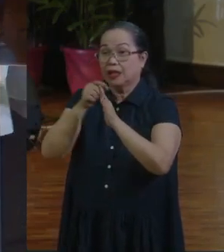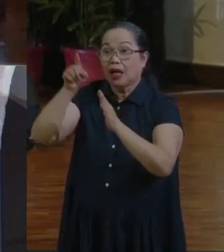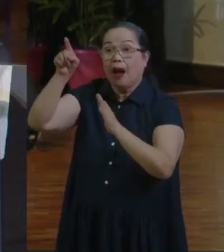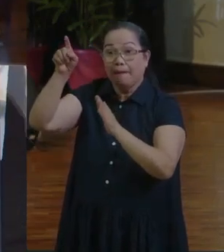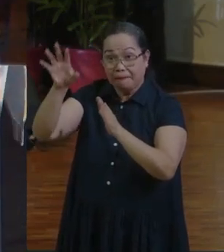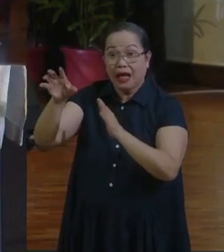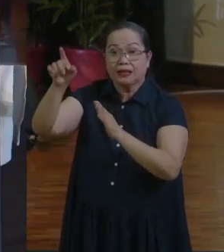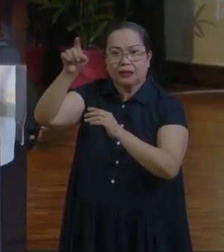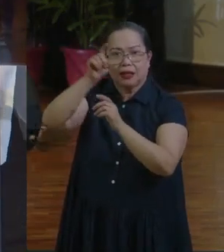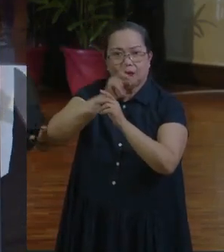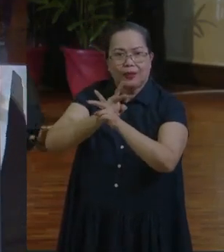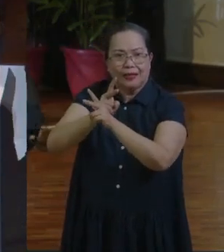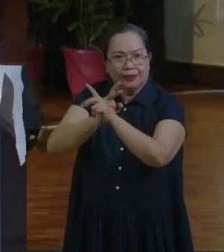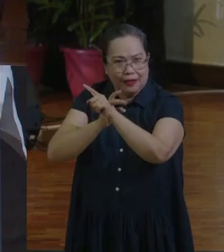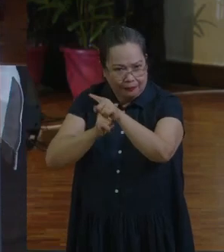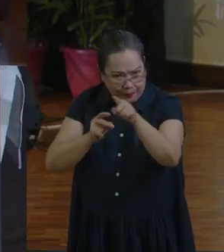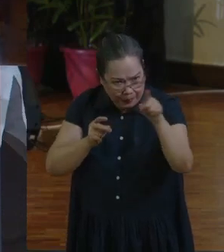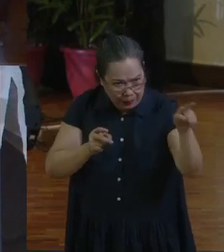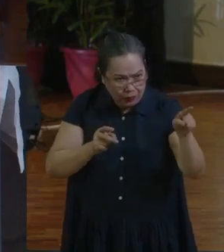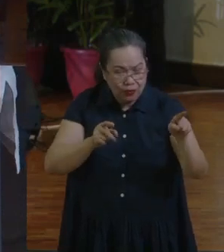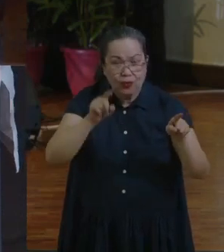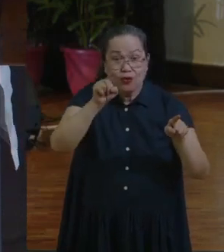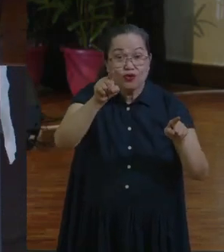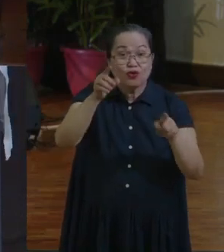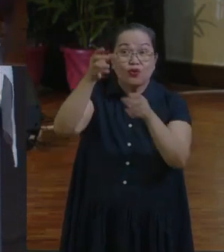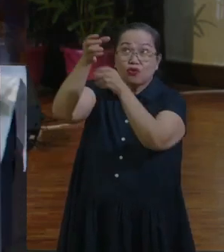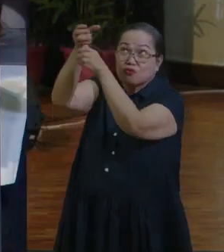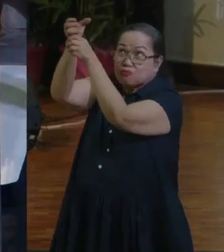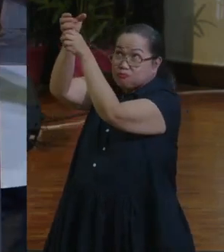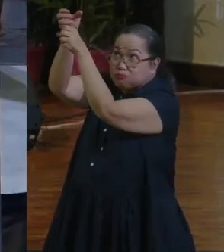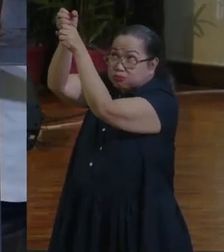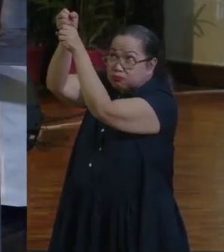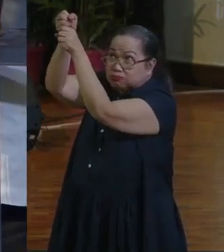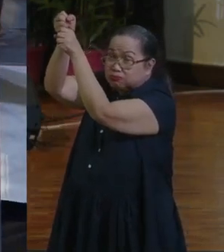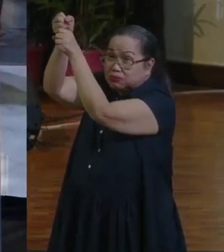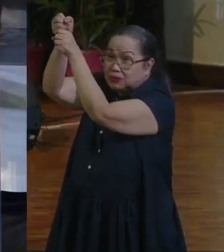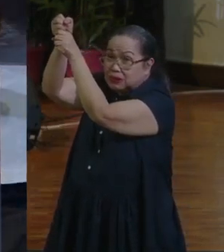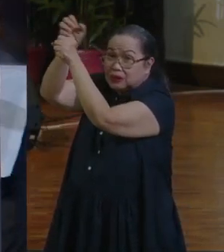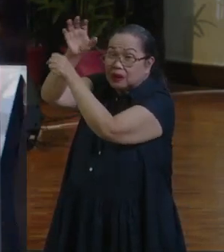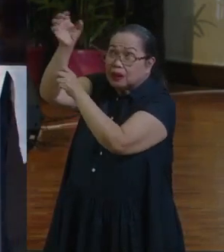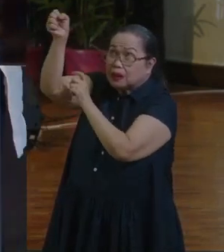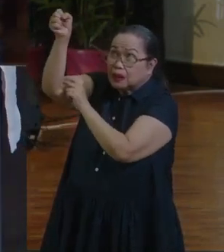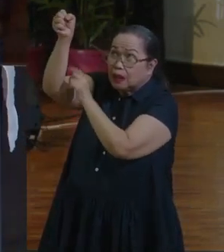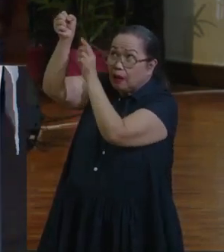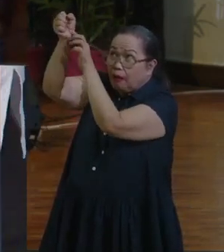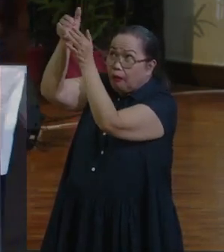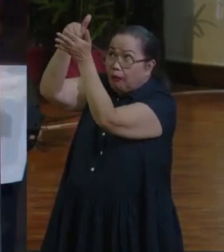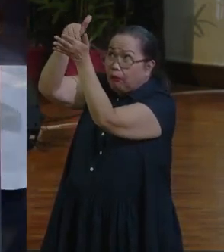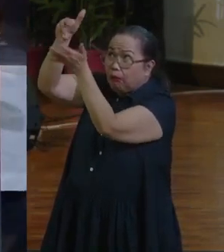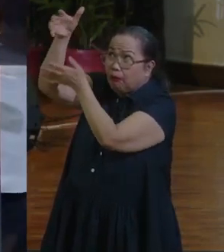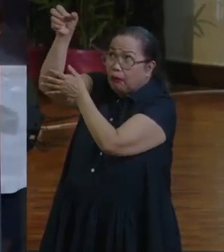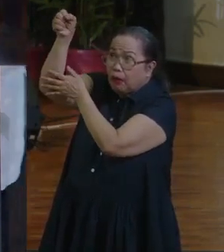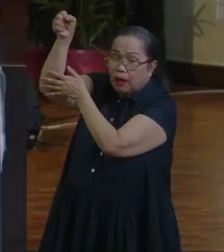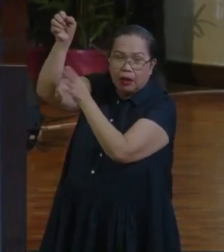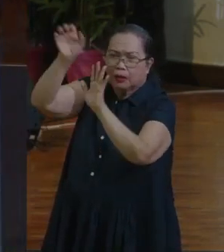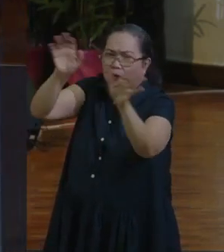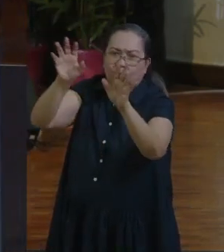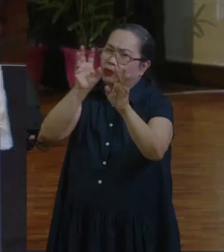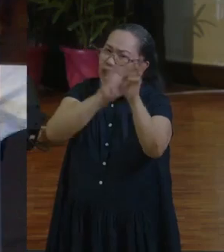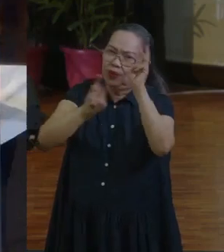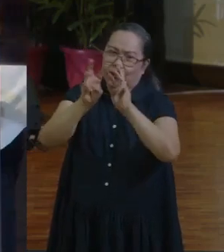keep you. So kumapit kayo sa Kanya, at kung marupok ang inyong pagkapit, huwag kayong